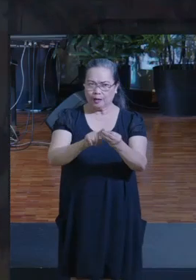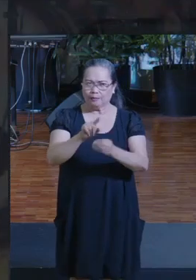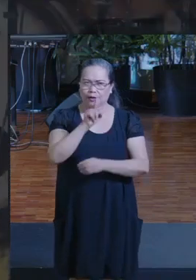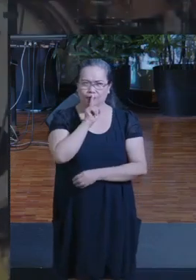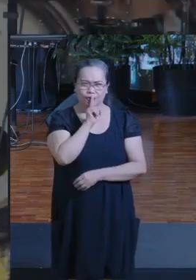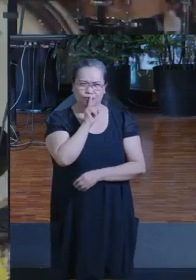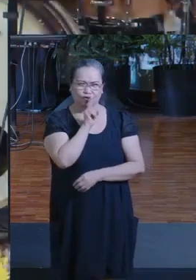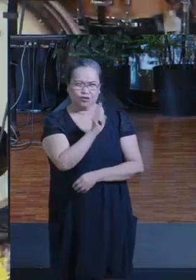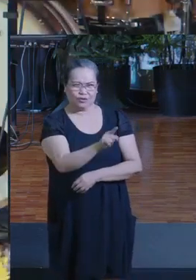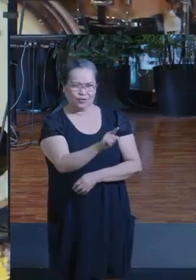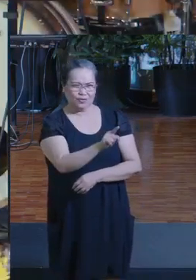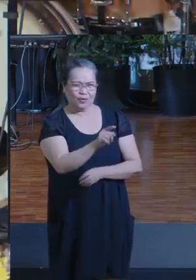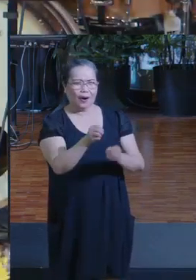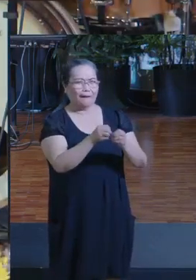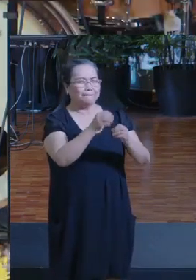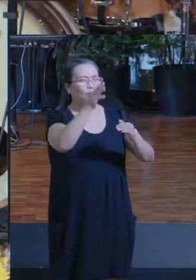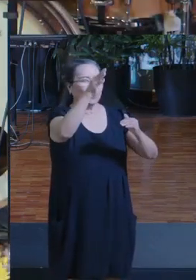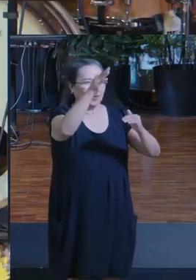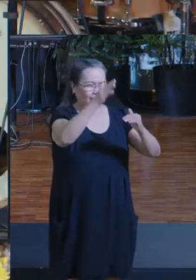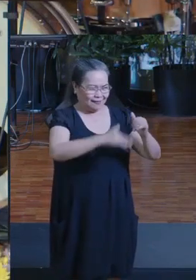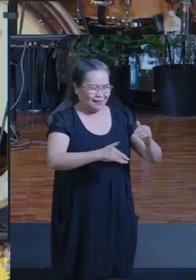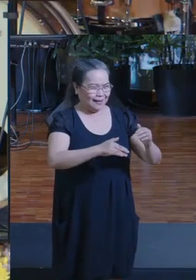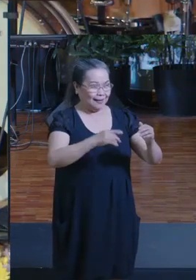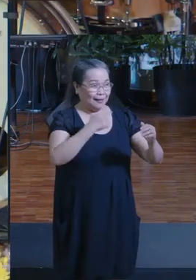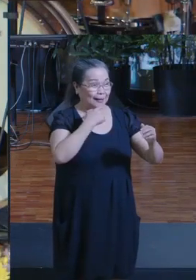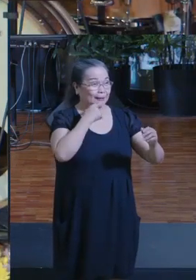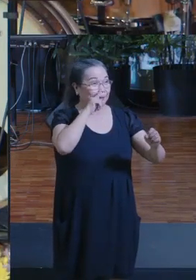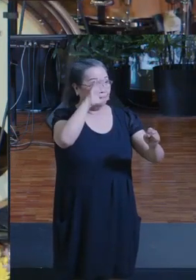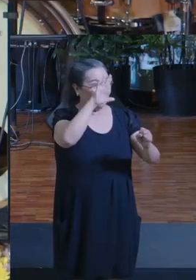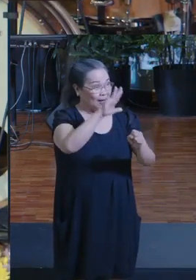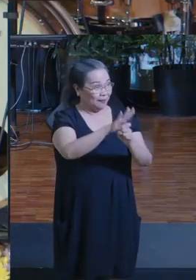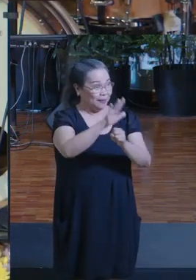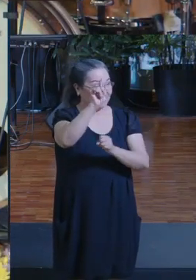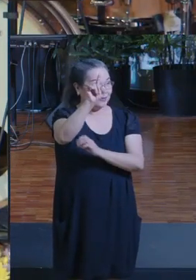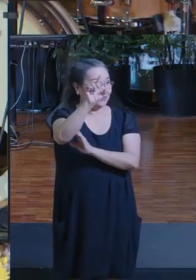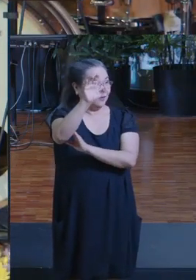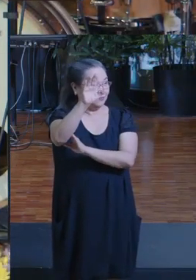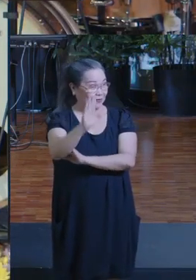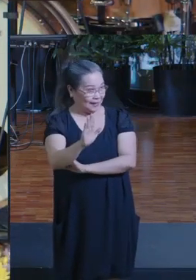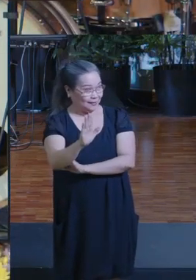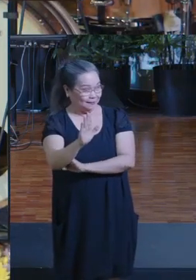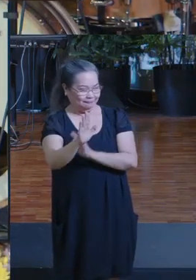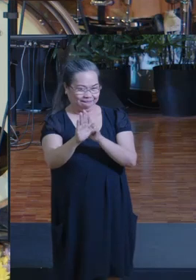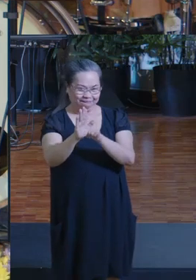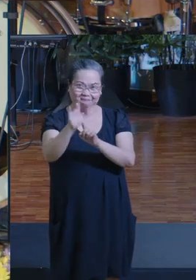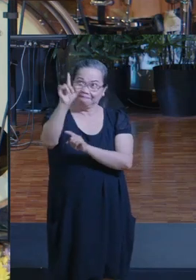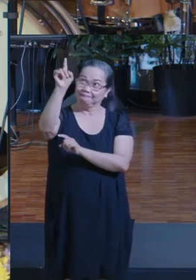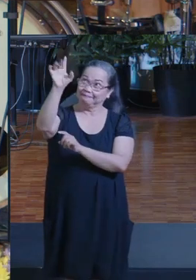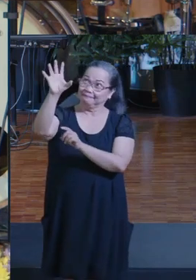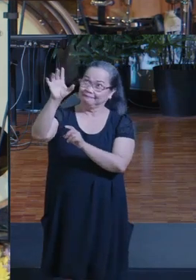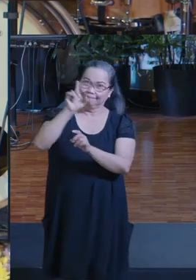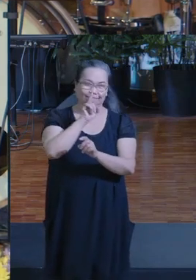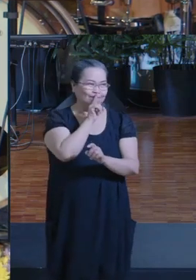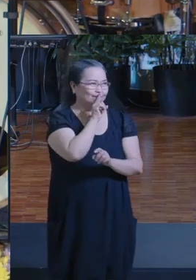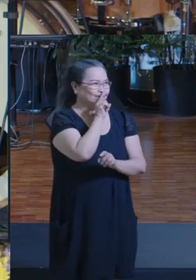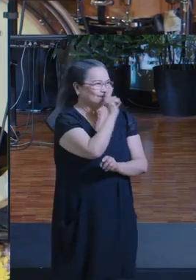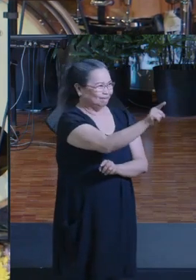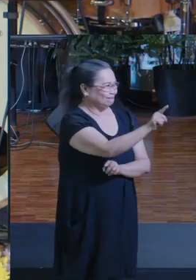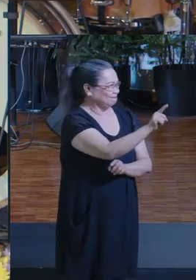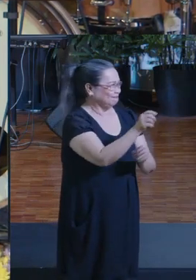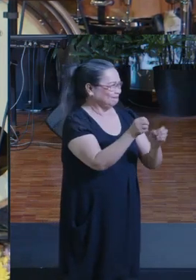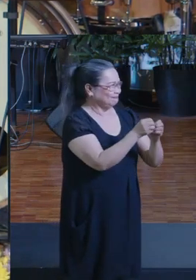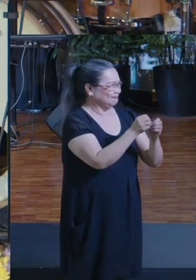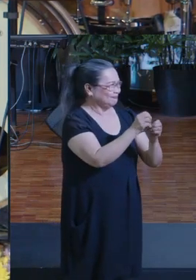katiyakan at kahigitan ng pangako ng Diyos. Ang katiyakan at kahigitan